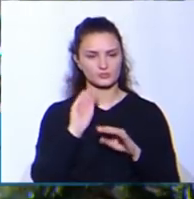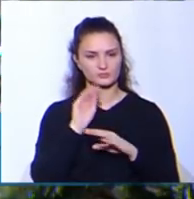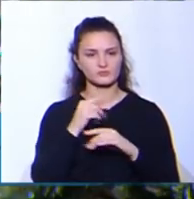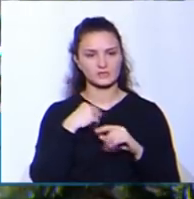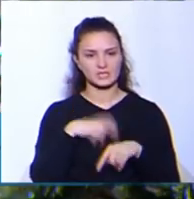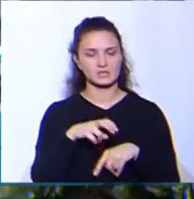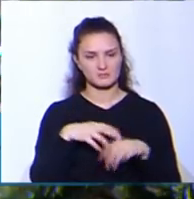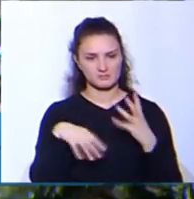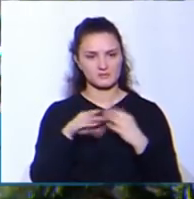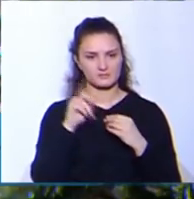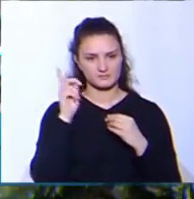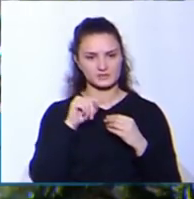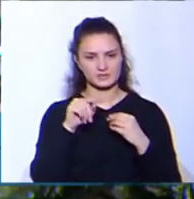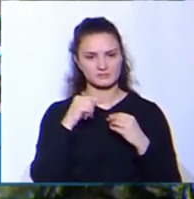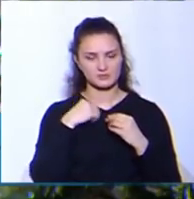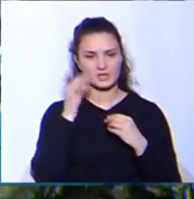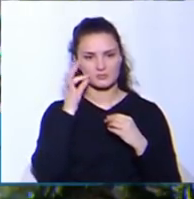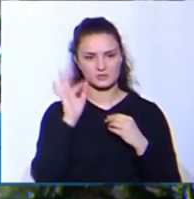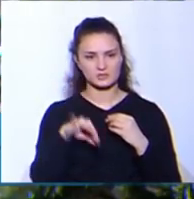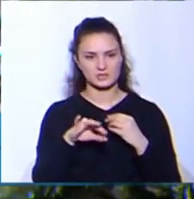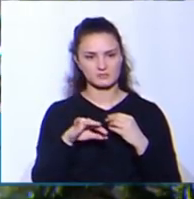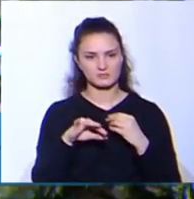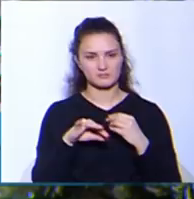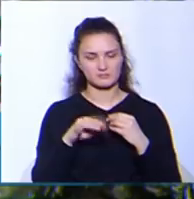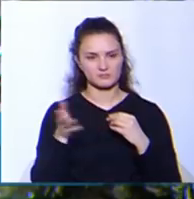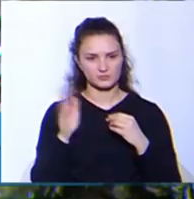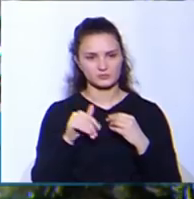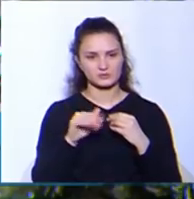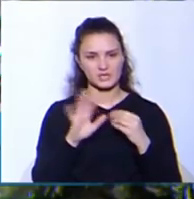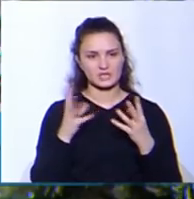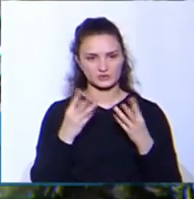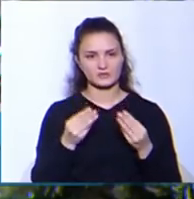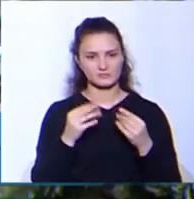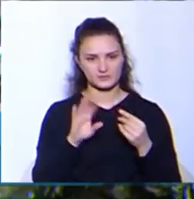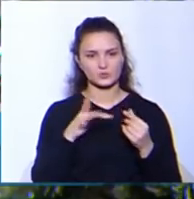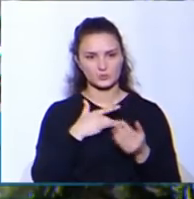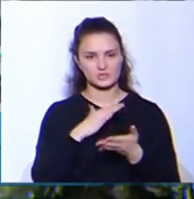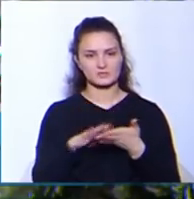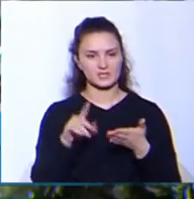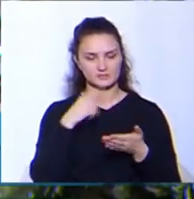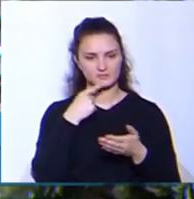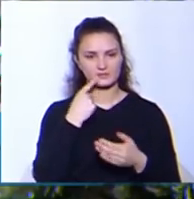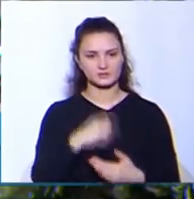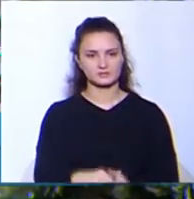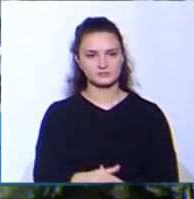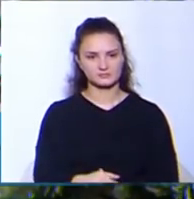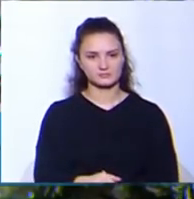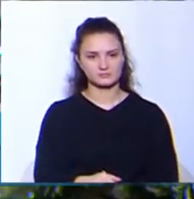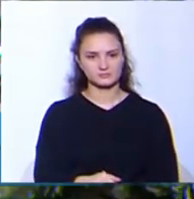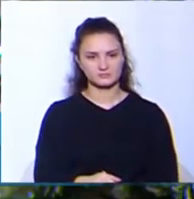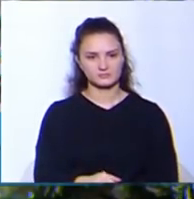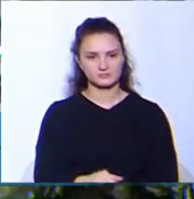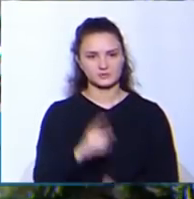როგორც ექიმებმა, წარე გამოცდილებით, მოდით არ შევარბილოთ და ვთქვათ გულწრფელად, რატომ არის